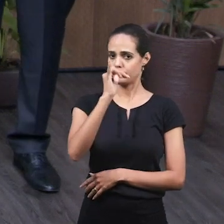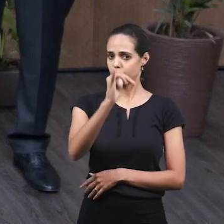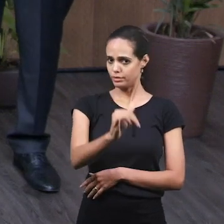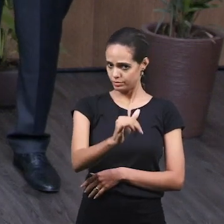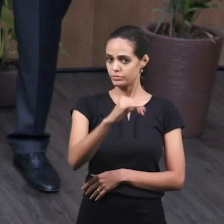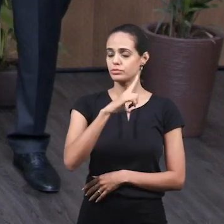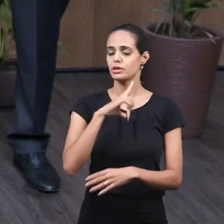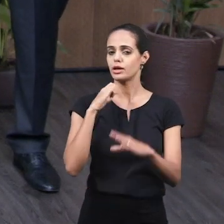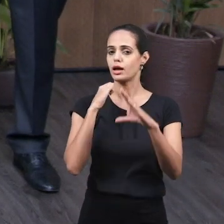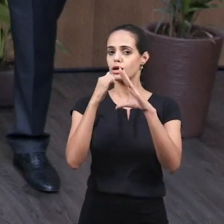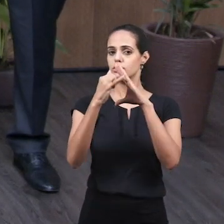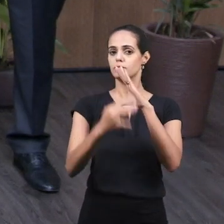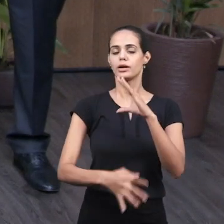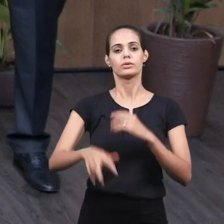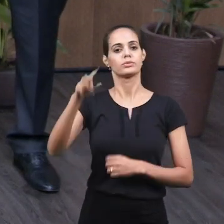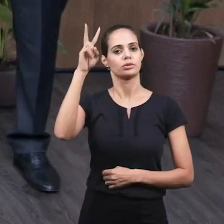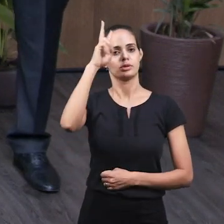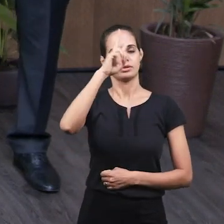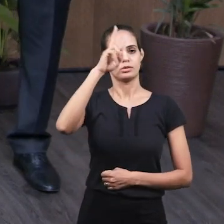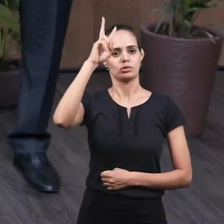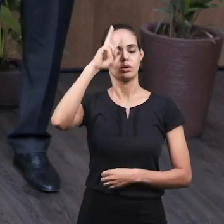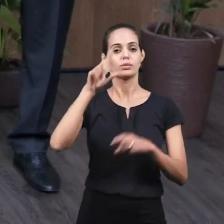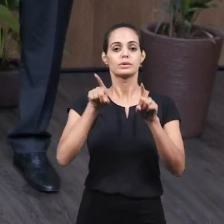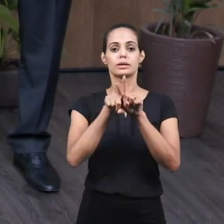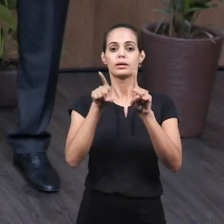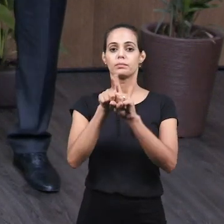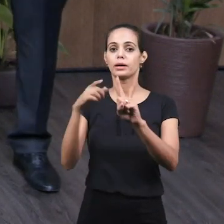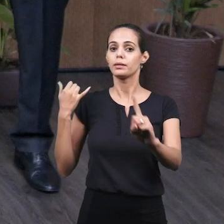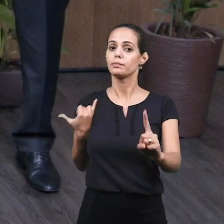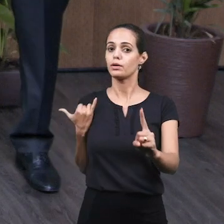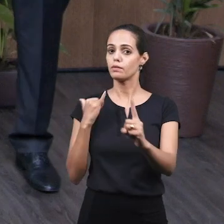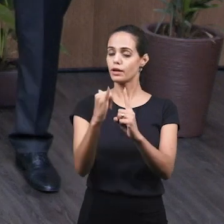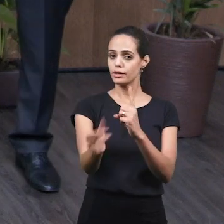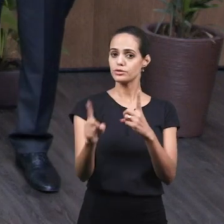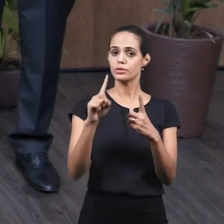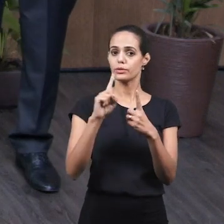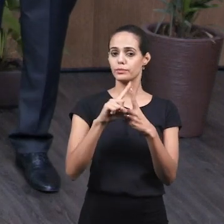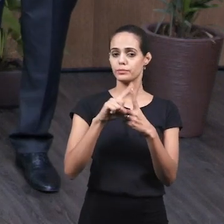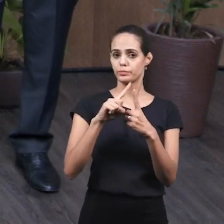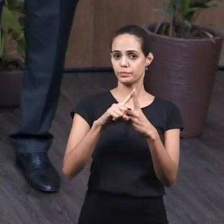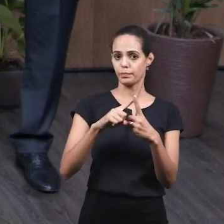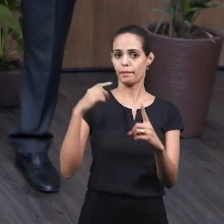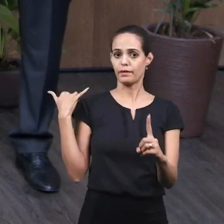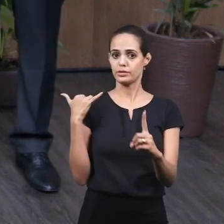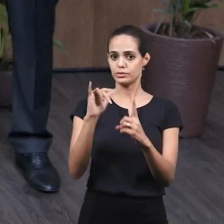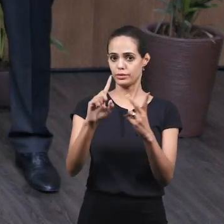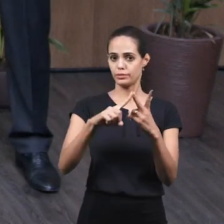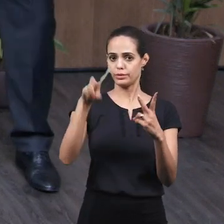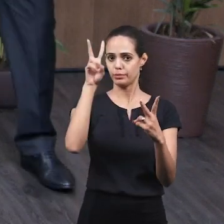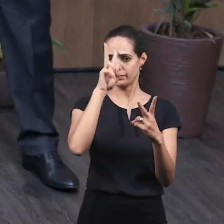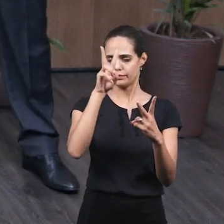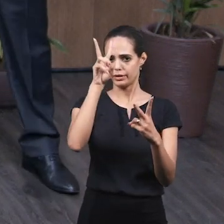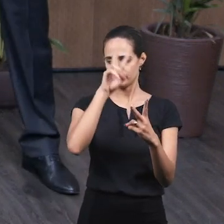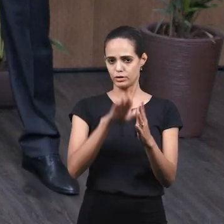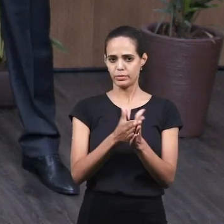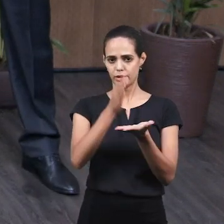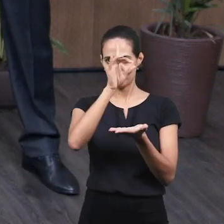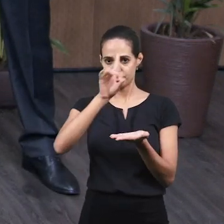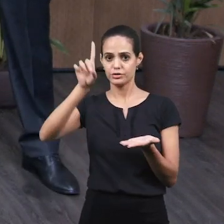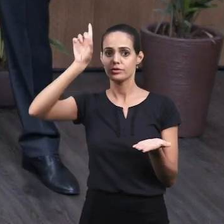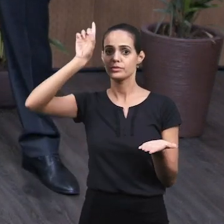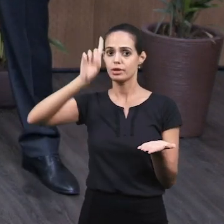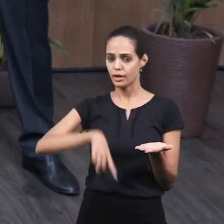aspects historiques et prophétiques. La Bible, elle est la parole de Dieu et les